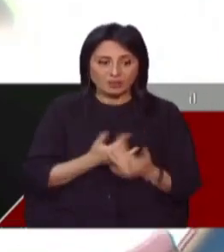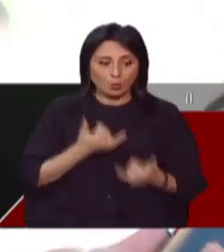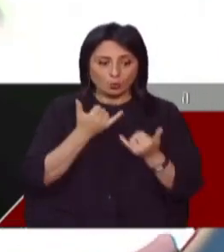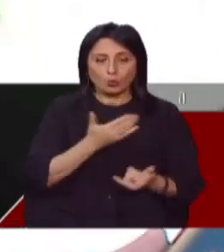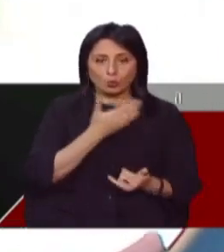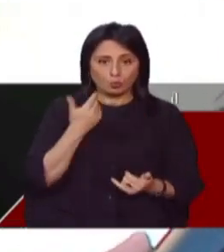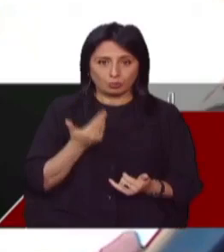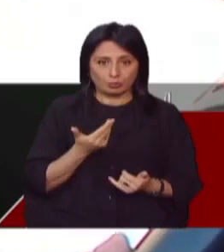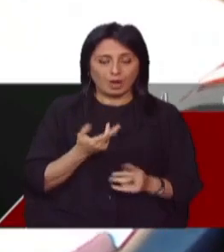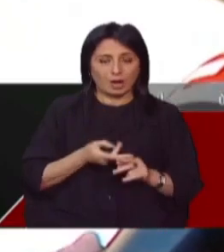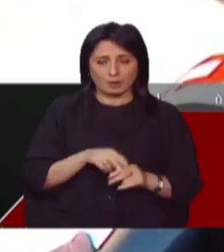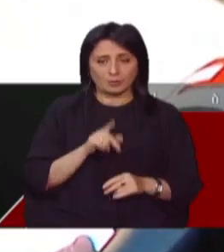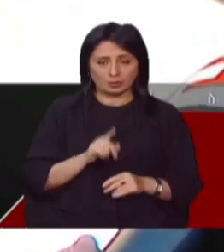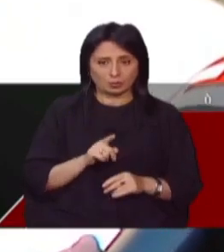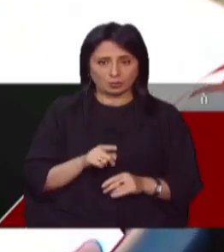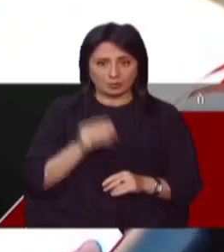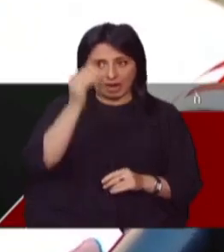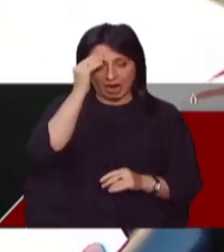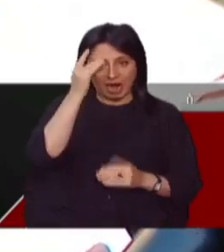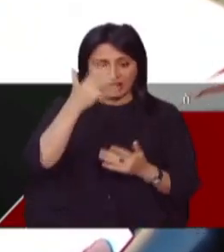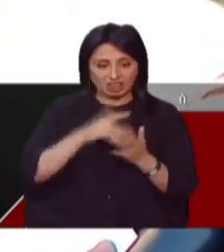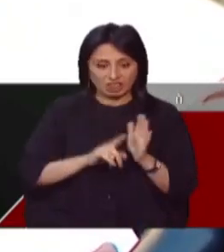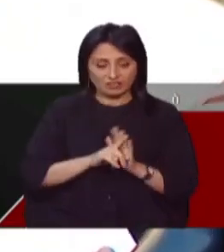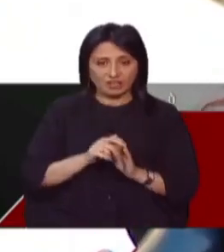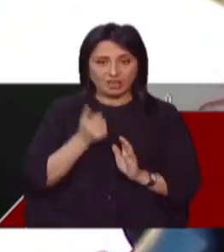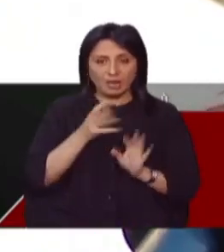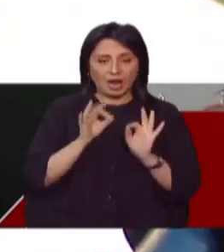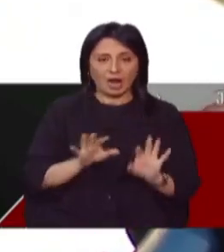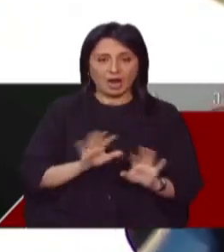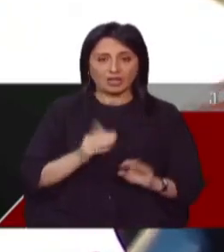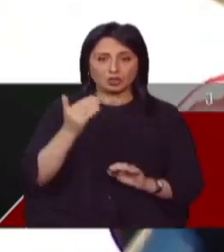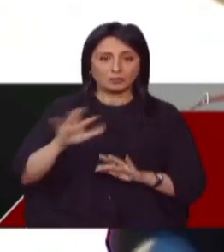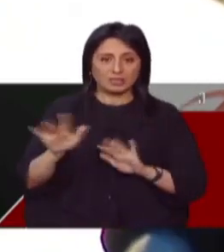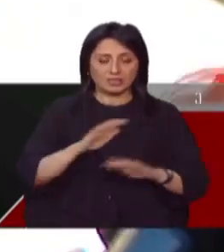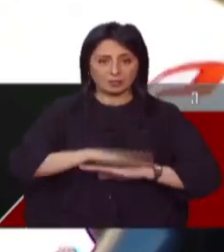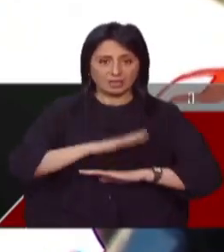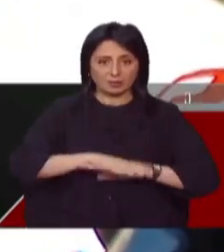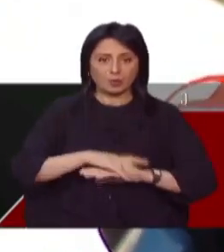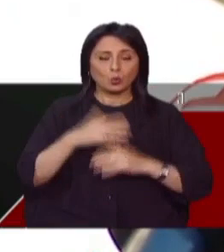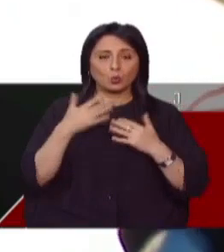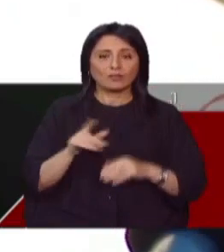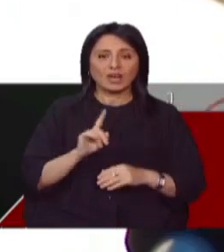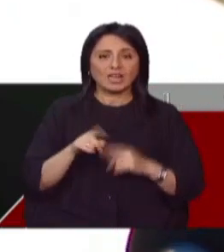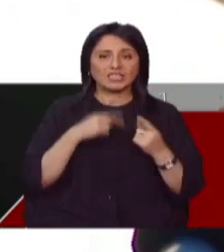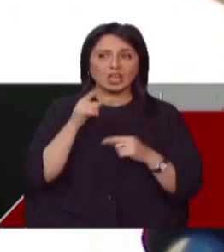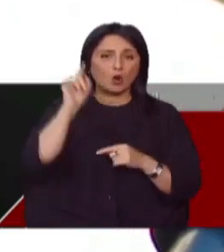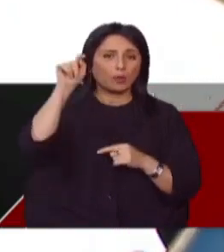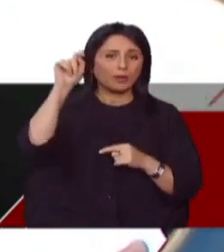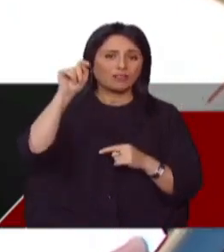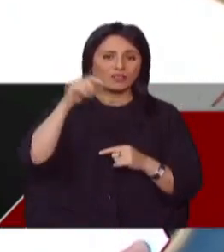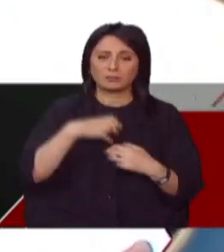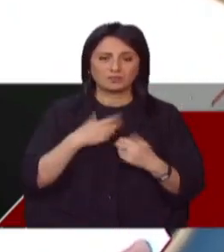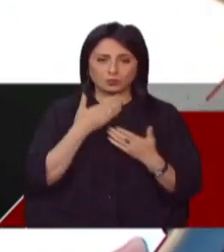ცივილიზებული ქვეყნები არიან. ამიტომ თავის არსშივე იმდენად არასწორი არის მისი ქმედება, რომ იქ უკვე რას საუბრობს, ამას